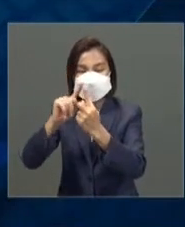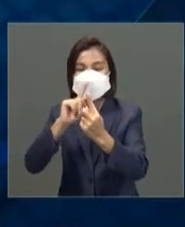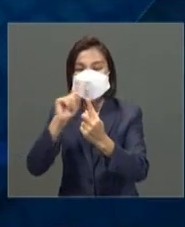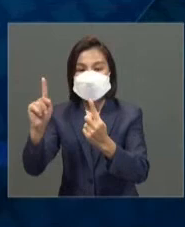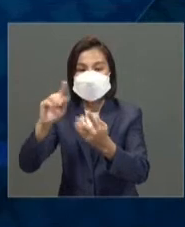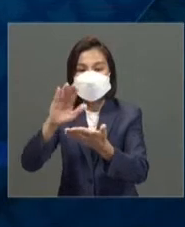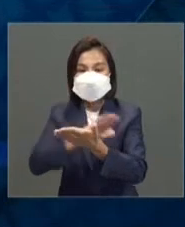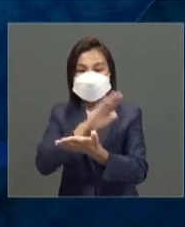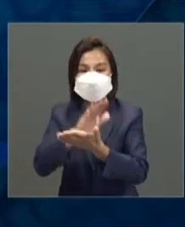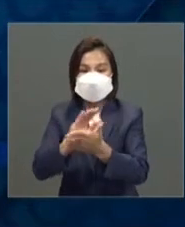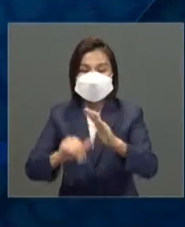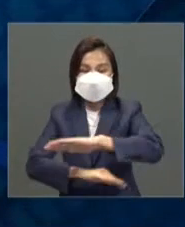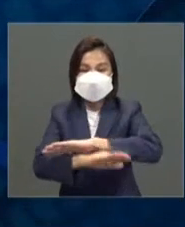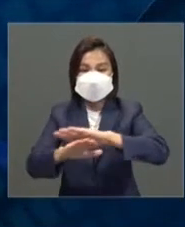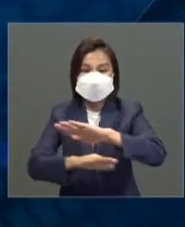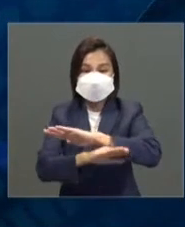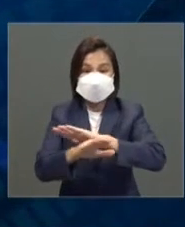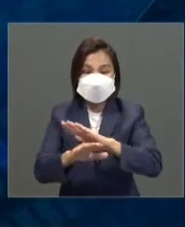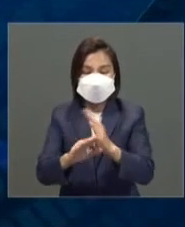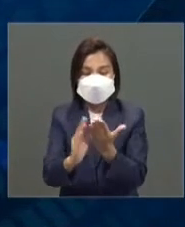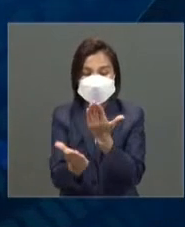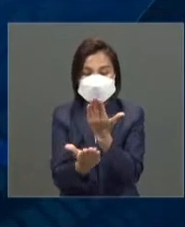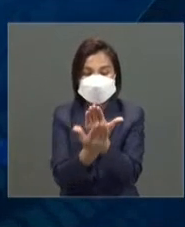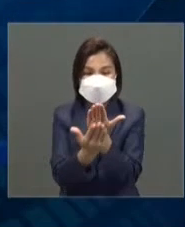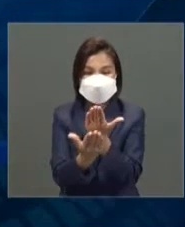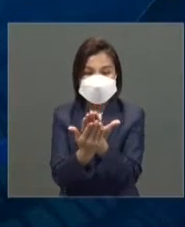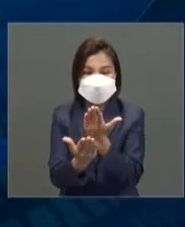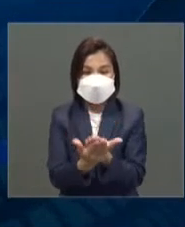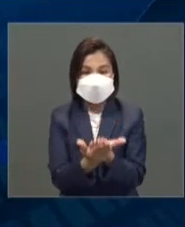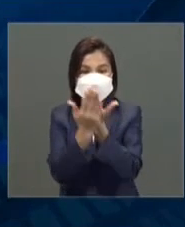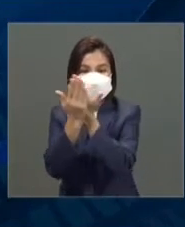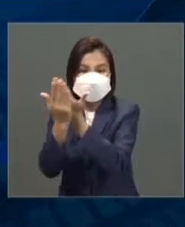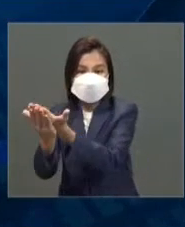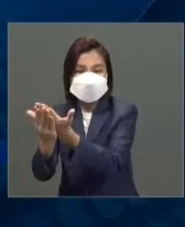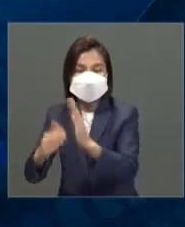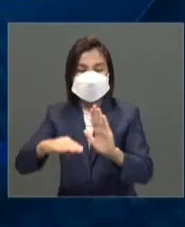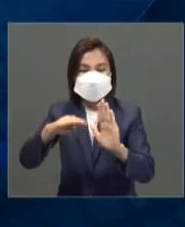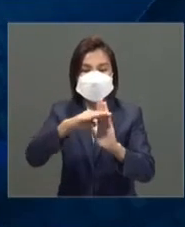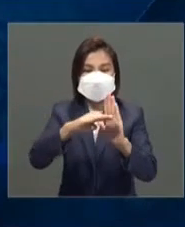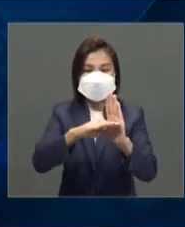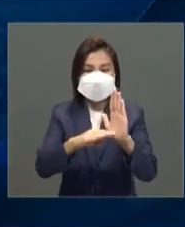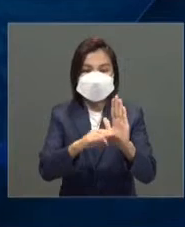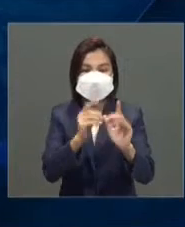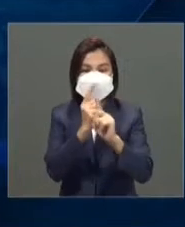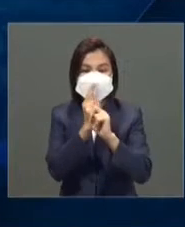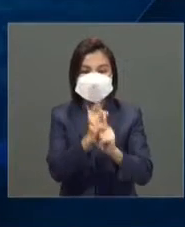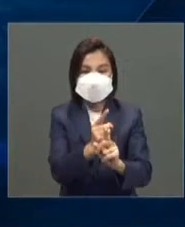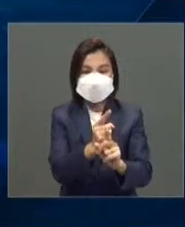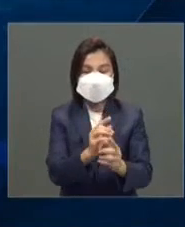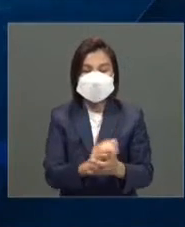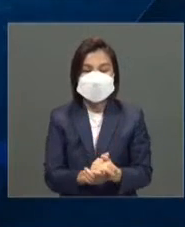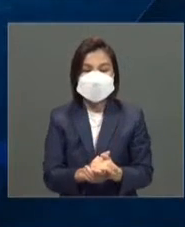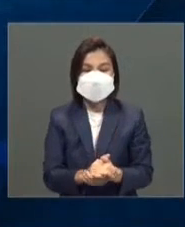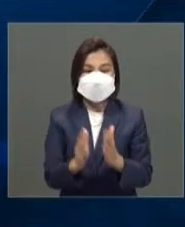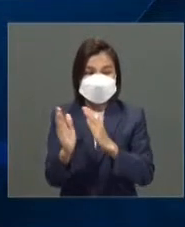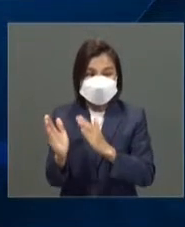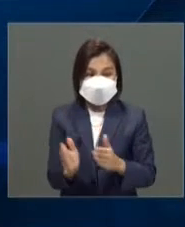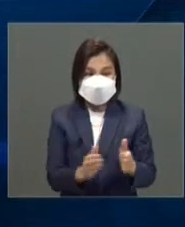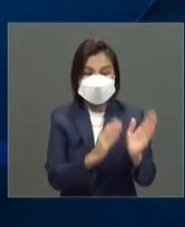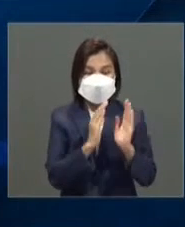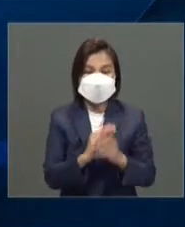อกสารซึ่งเป็นการยื่นเอกสารทางอิเล็กทรอนิกส์นั่นเองนะครับแล้วก็ทำตามขั้นตอนที่ระบุไว้ส่วนภาพถัดไปครับ